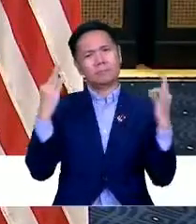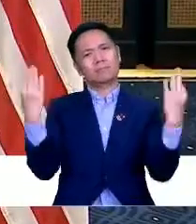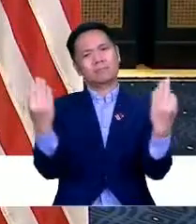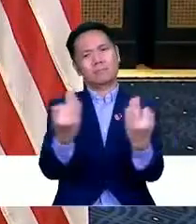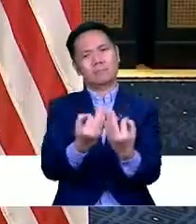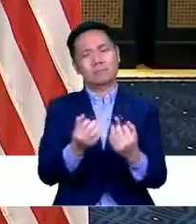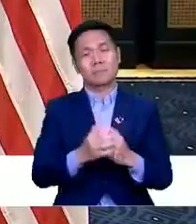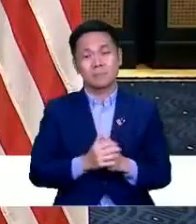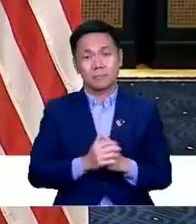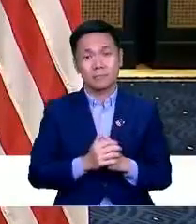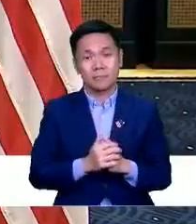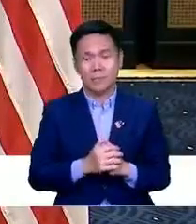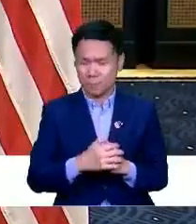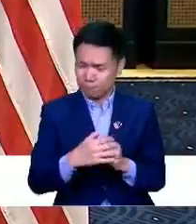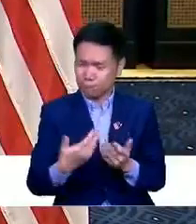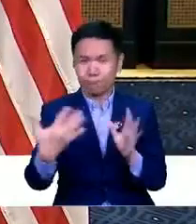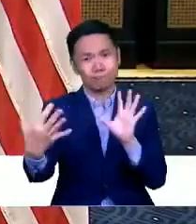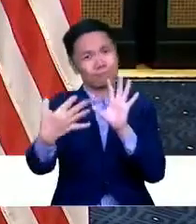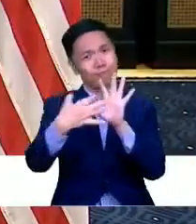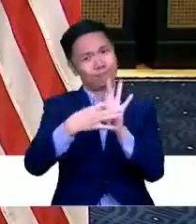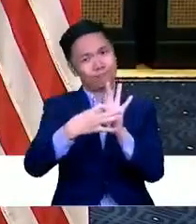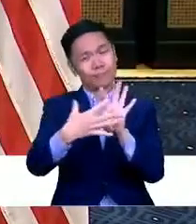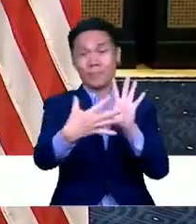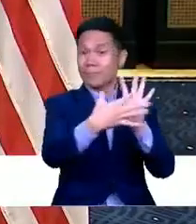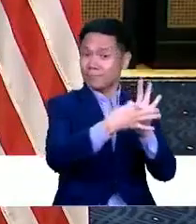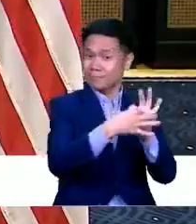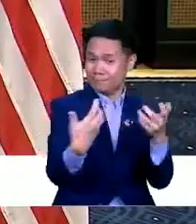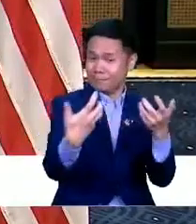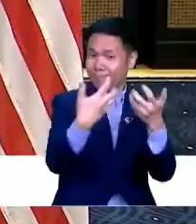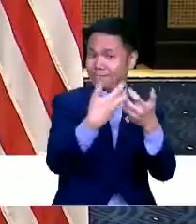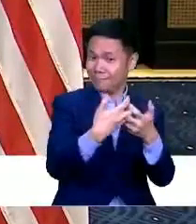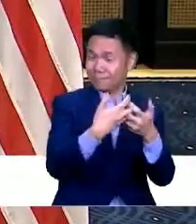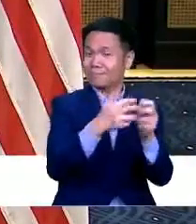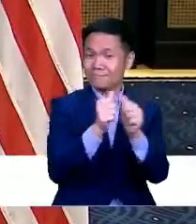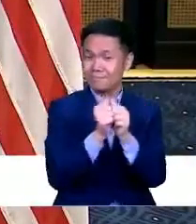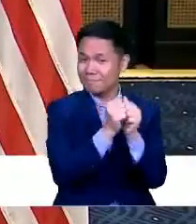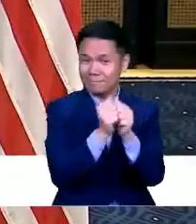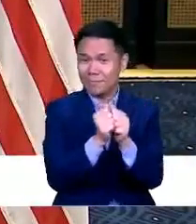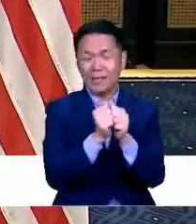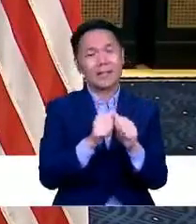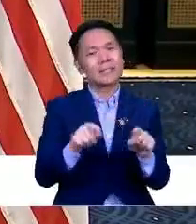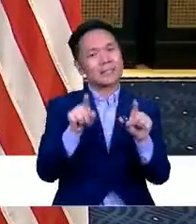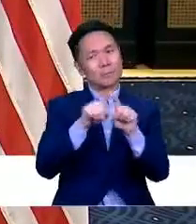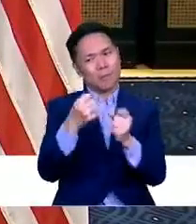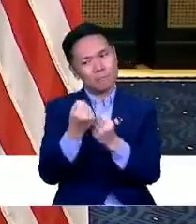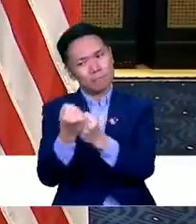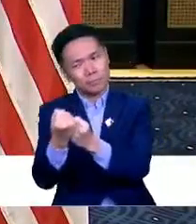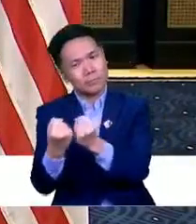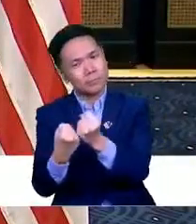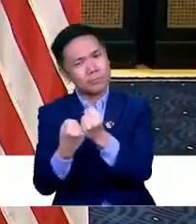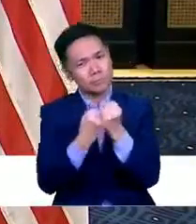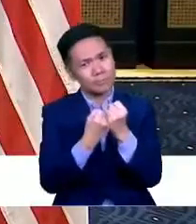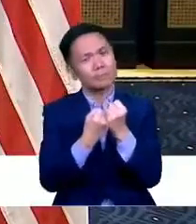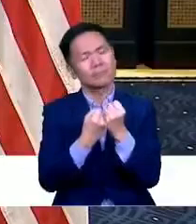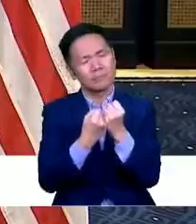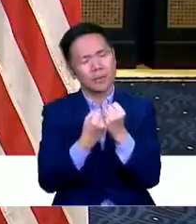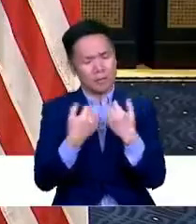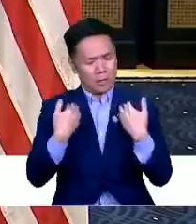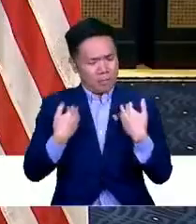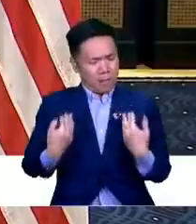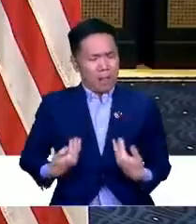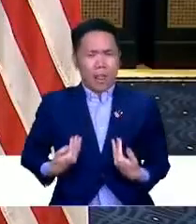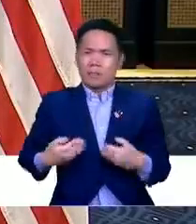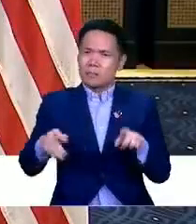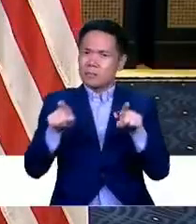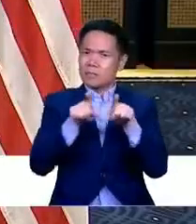diibaratkan saling melengkapi Umpama anggota tubuh yang saling memerlukan saya